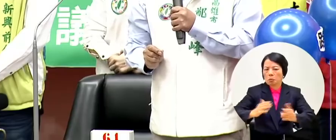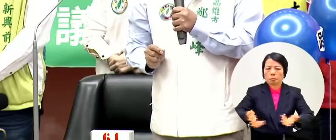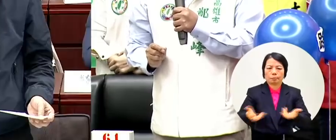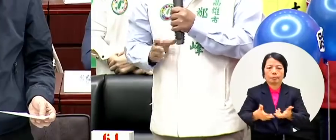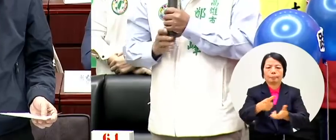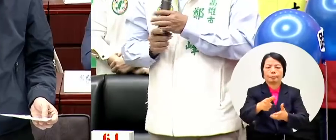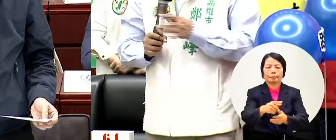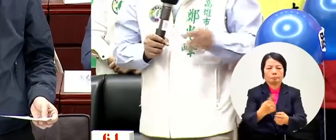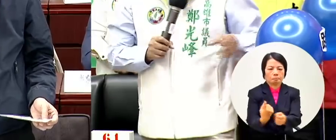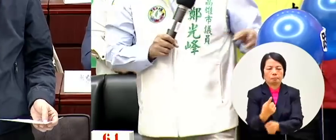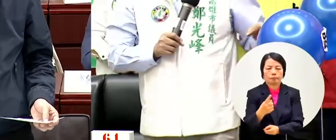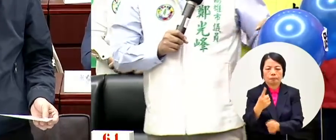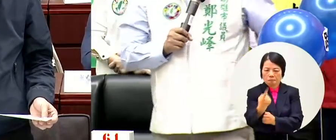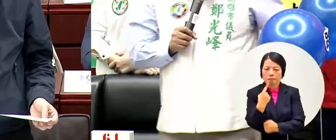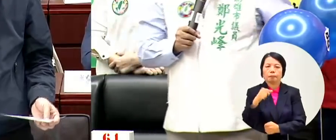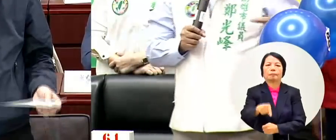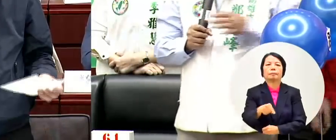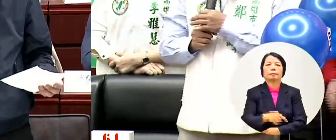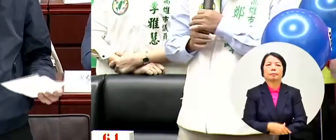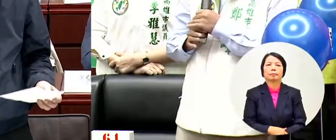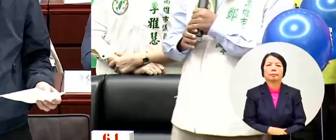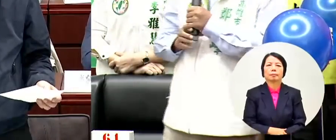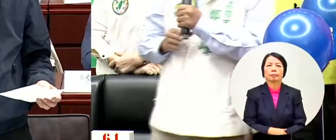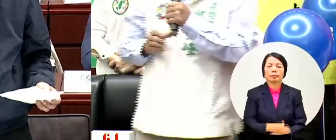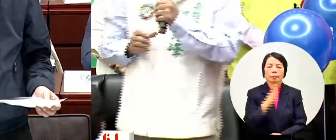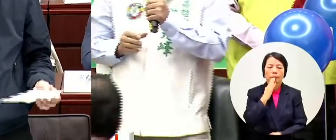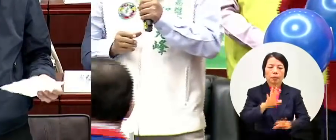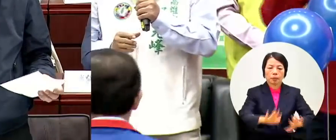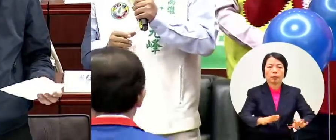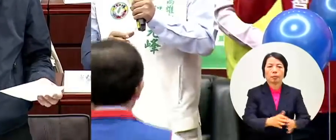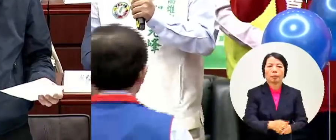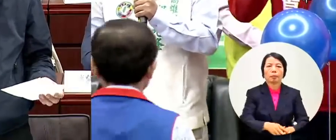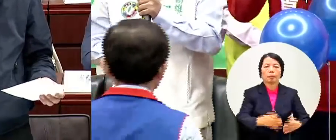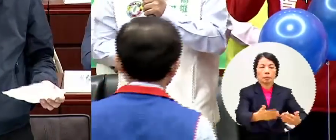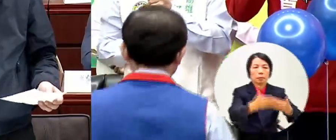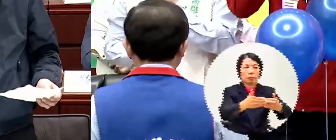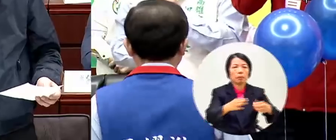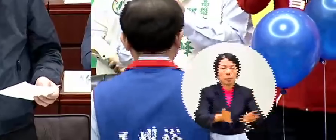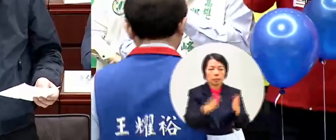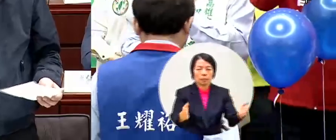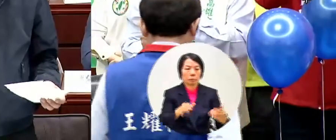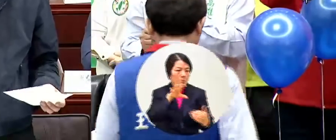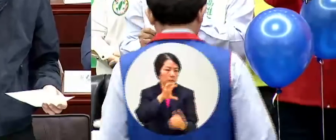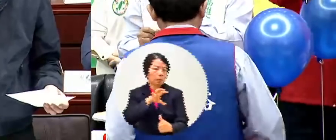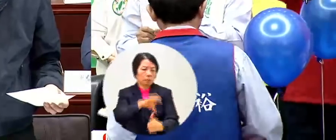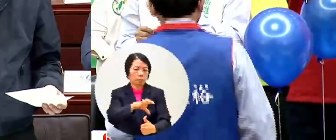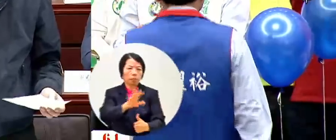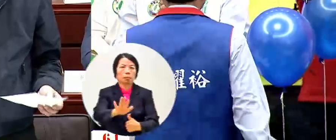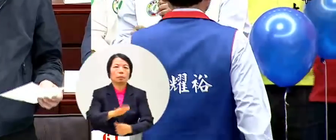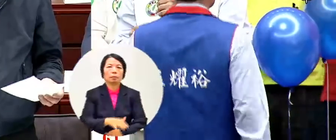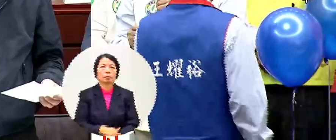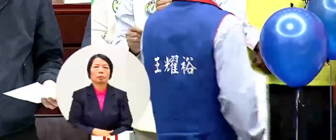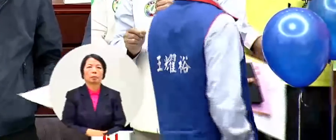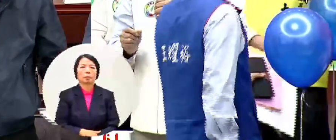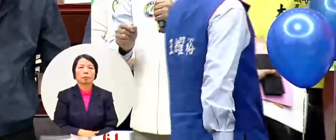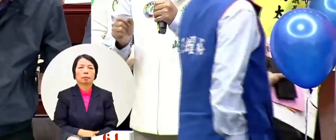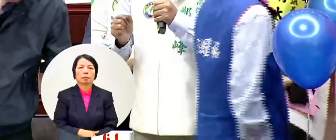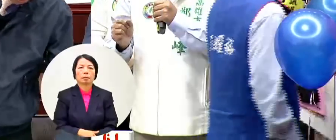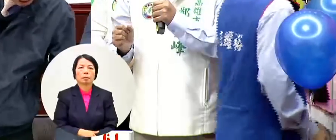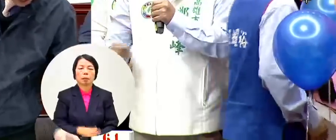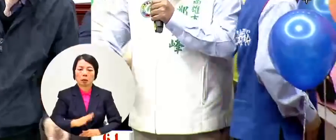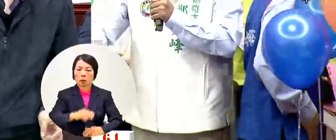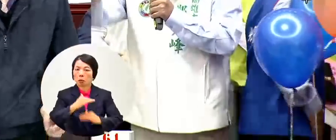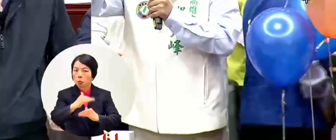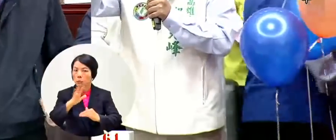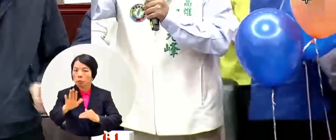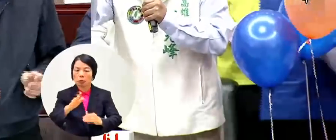这是路资已经开放是有限制的，所以它并不是我们自己独创出来。再来，